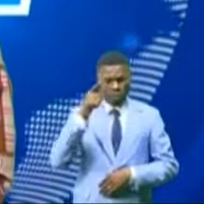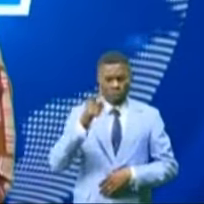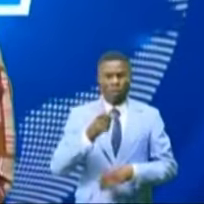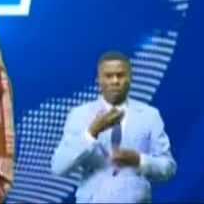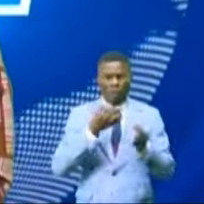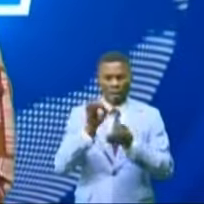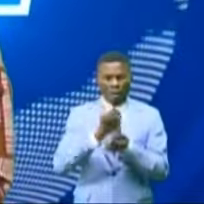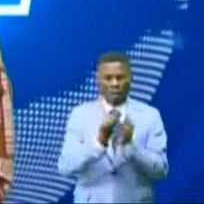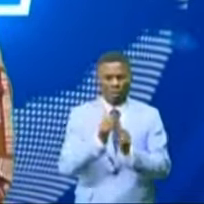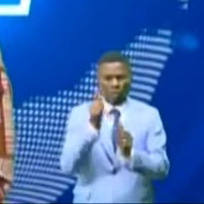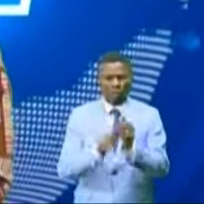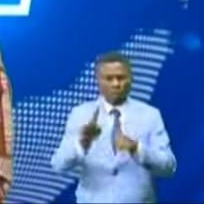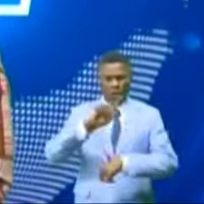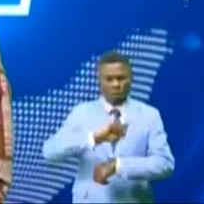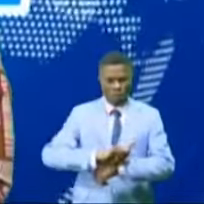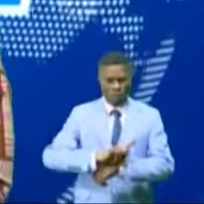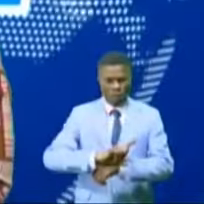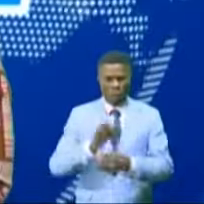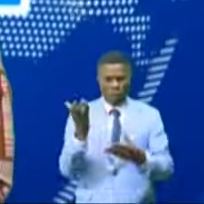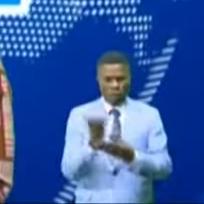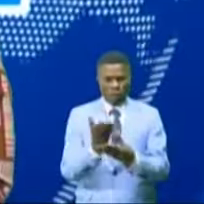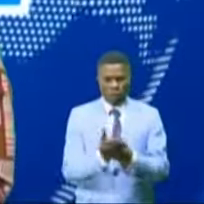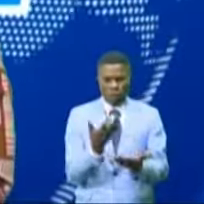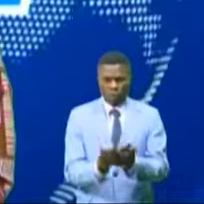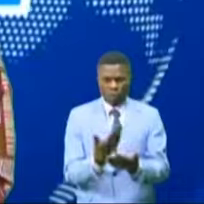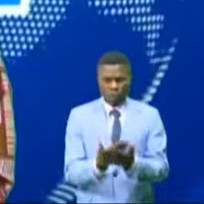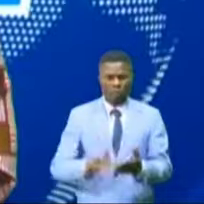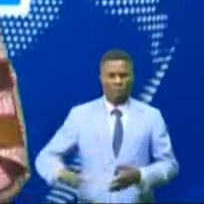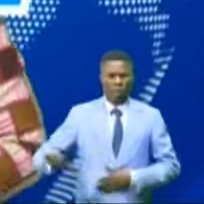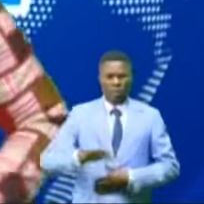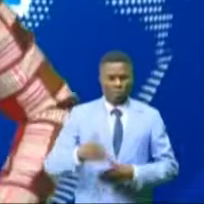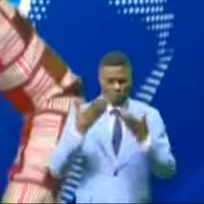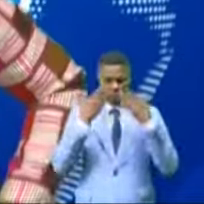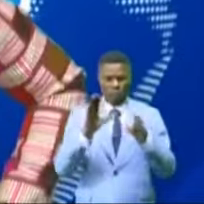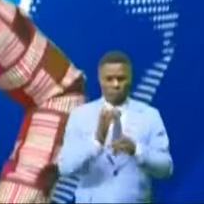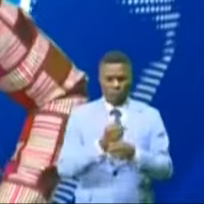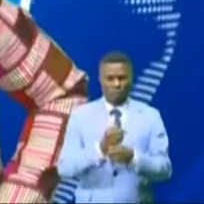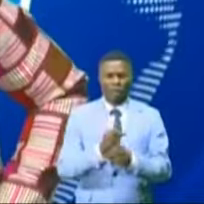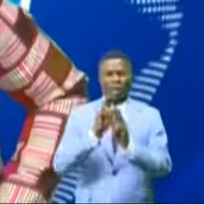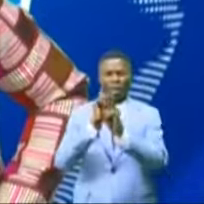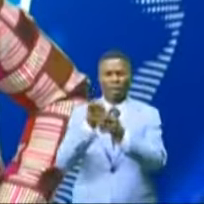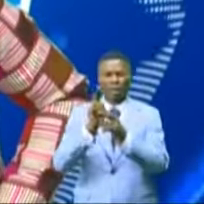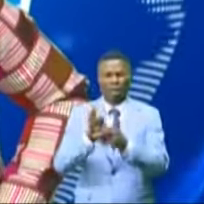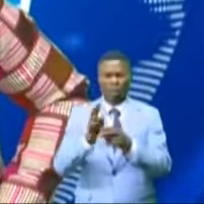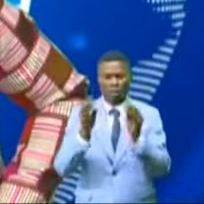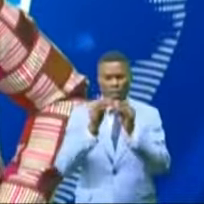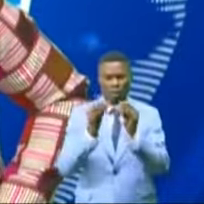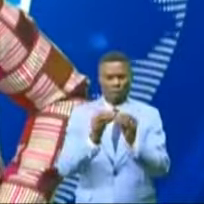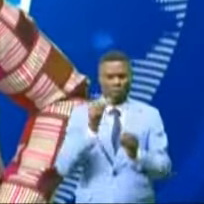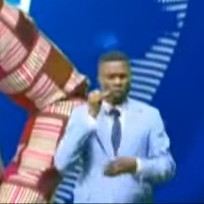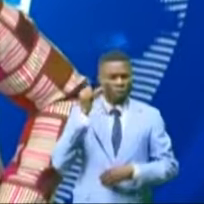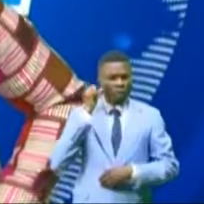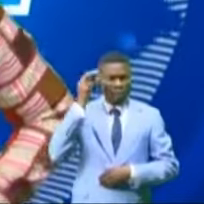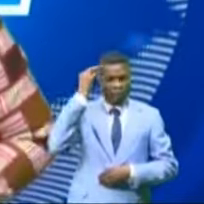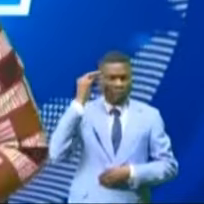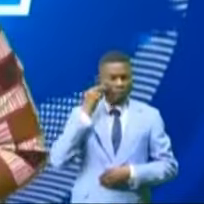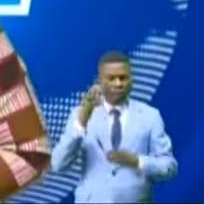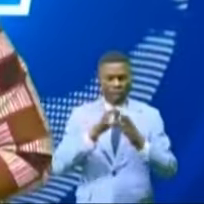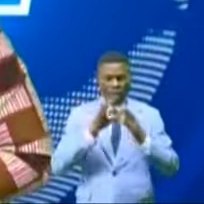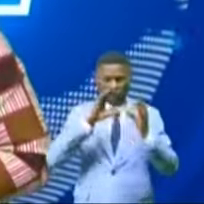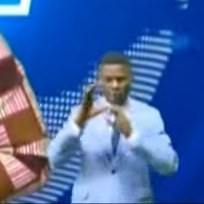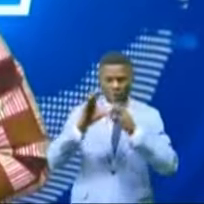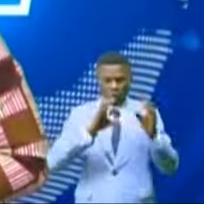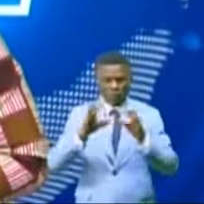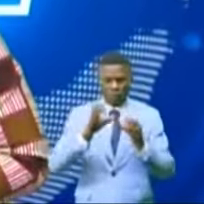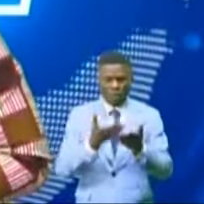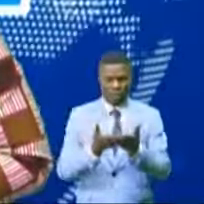revue hebdomadaire des dossiers urgents du pays. Voici l'extrait du compte-rendu de cette réunion avec le ministre de la Communication et